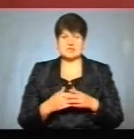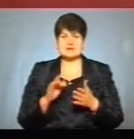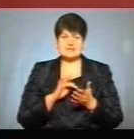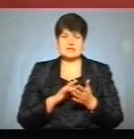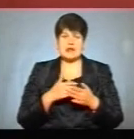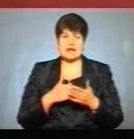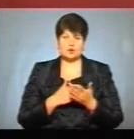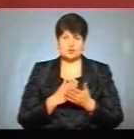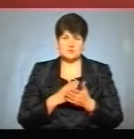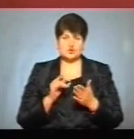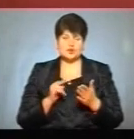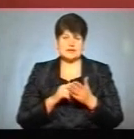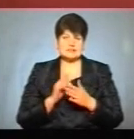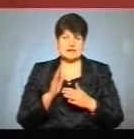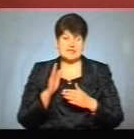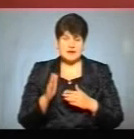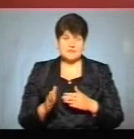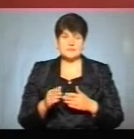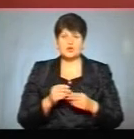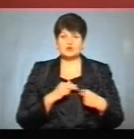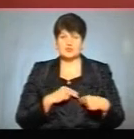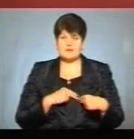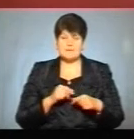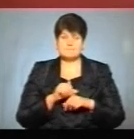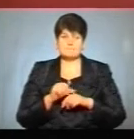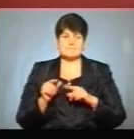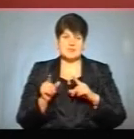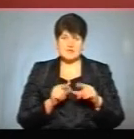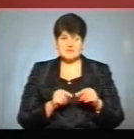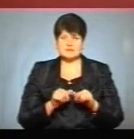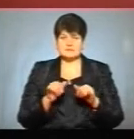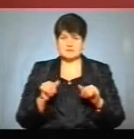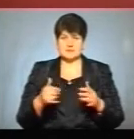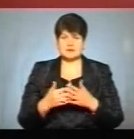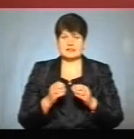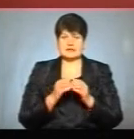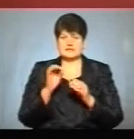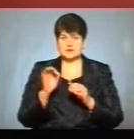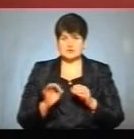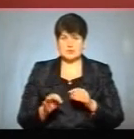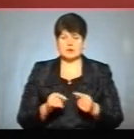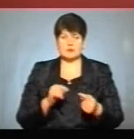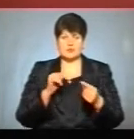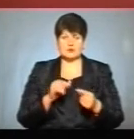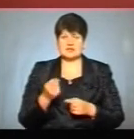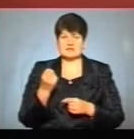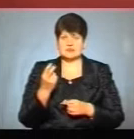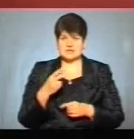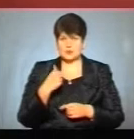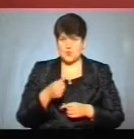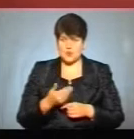економічної стратегії, трудова міграція в 2017 році після запровадження безвізу зросла приблизно на 10% проти 2012